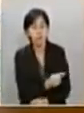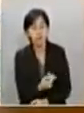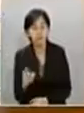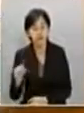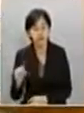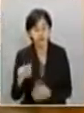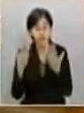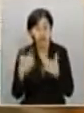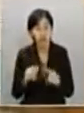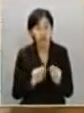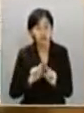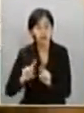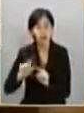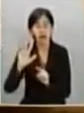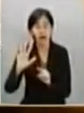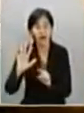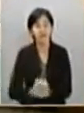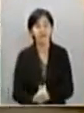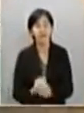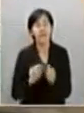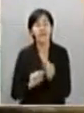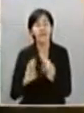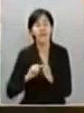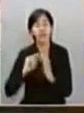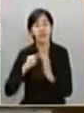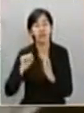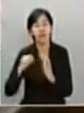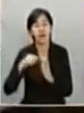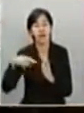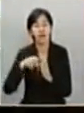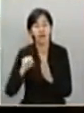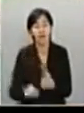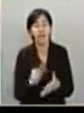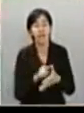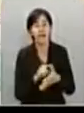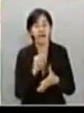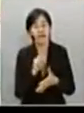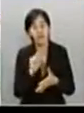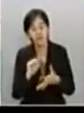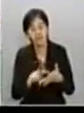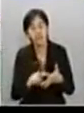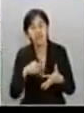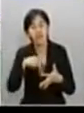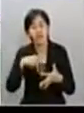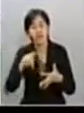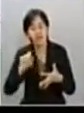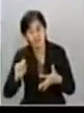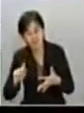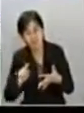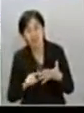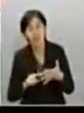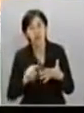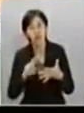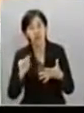ล้ว5ตำบลของอำเภอบางสะพานนะฮะ5ตำบลนี้มีตำบลกำเนิดนพคุณตำบลพงประสานตำบลร่อนท